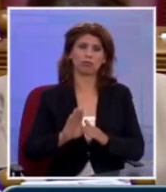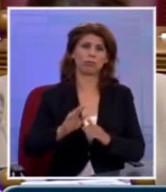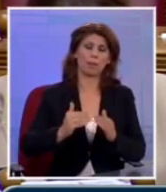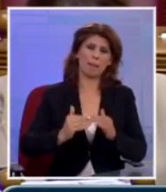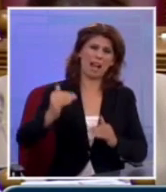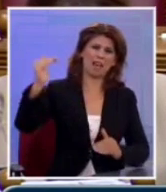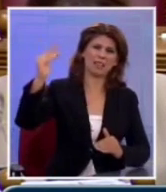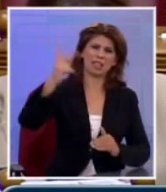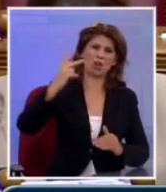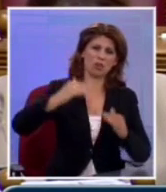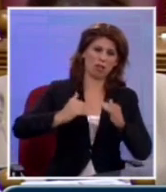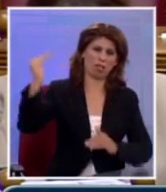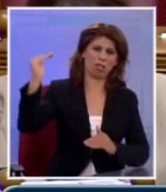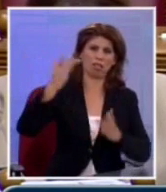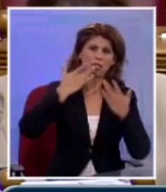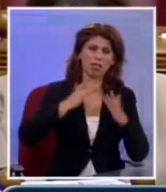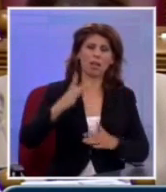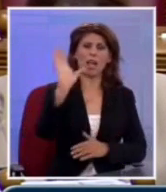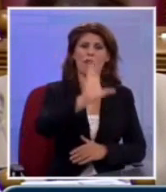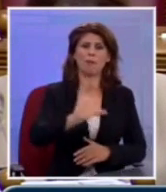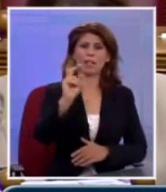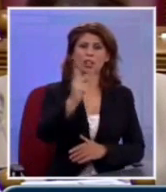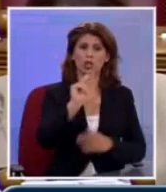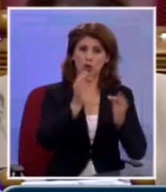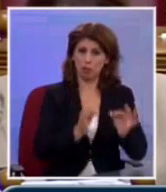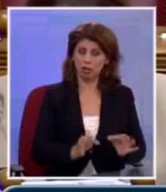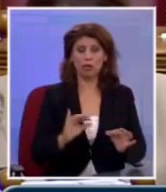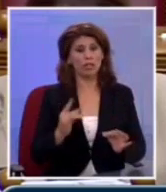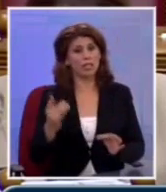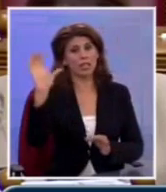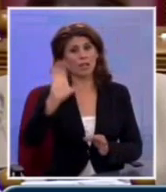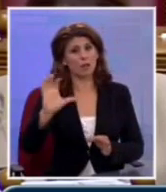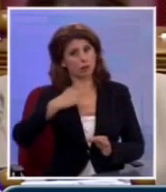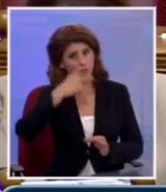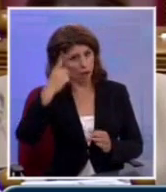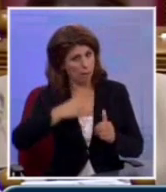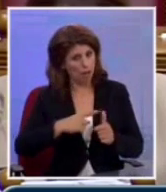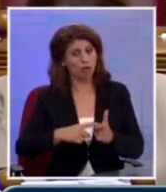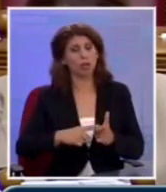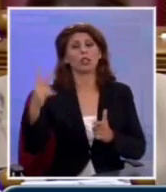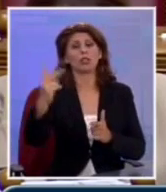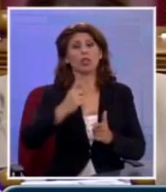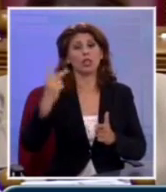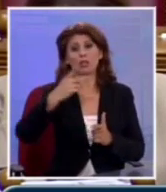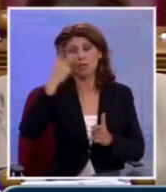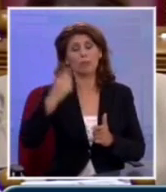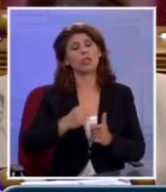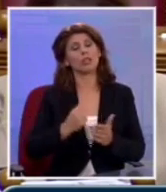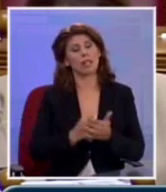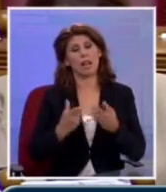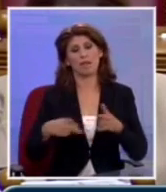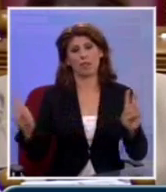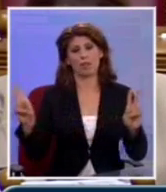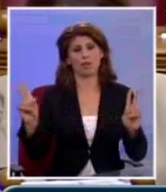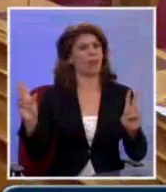της εγκατάλειψης του ευρωπαϊκού κοινωνικού μοντέλου, ή θα είναι η Ευρώπη των δικαιωμάτων, των κοινωνικών δικαιωμάτων και των ελευθεριών.